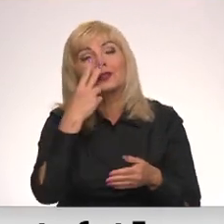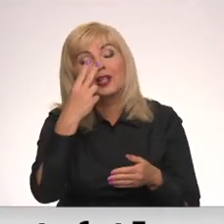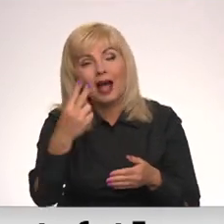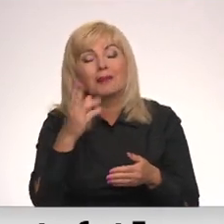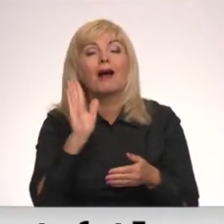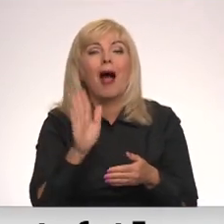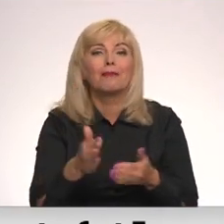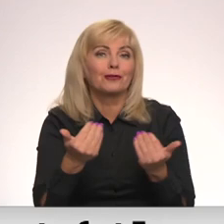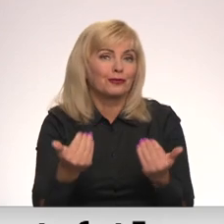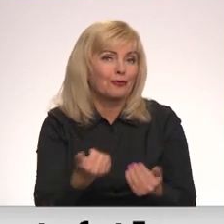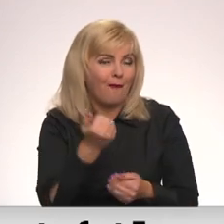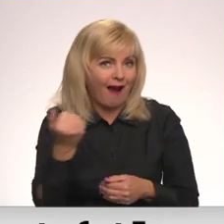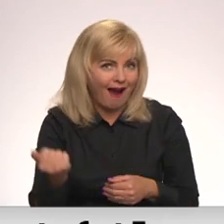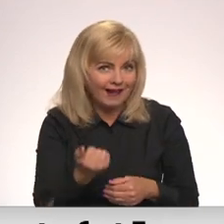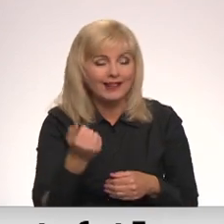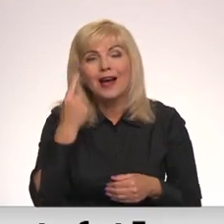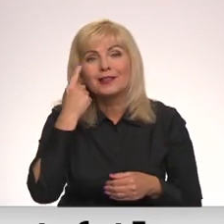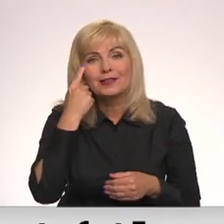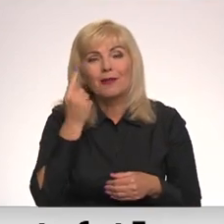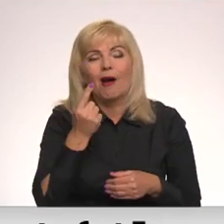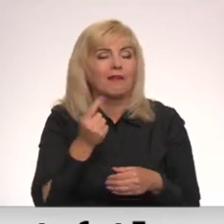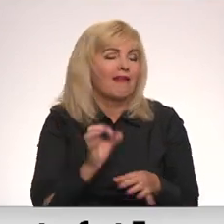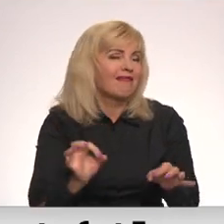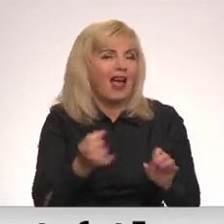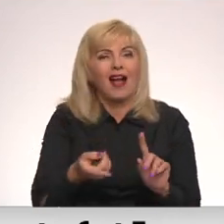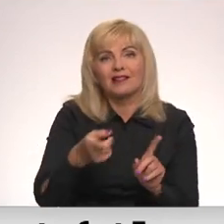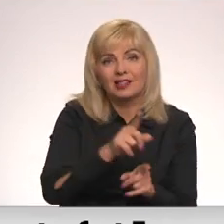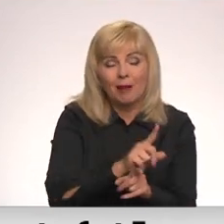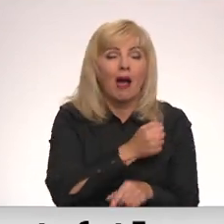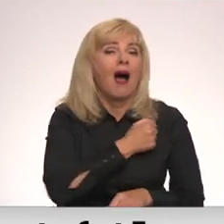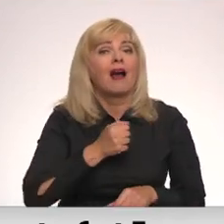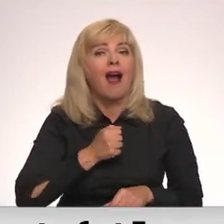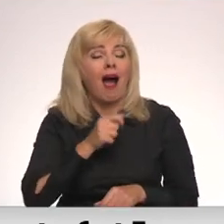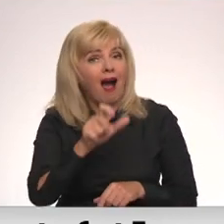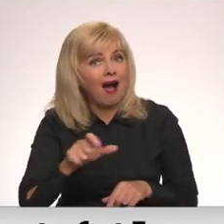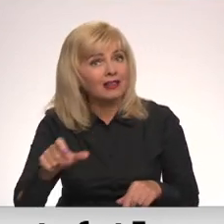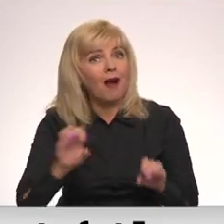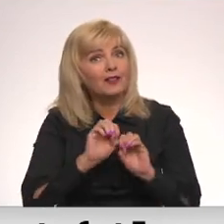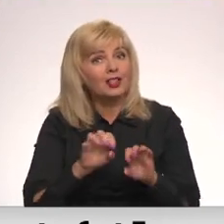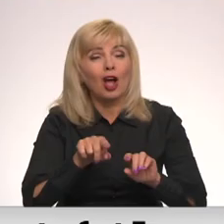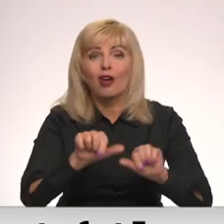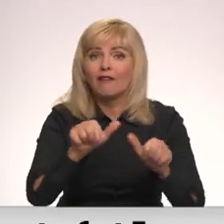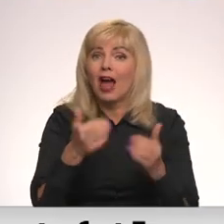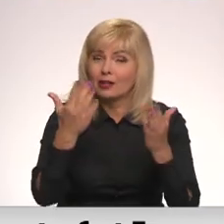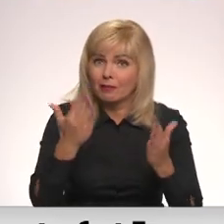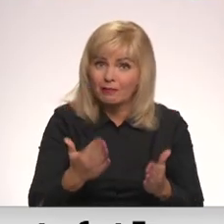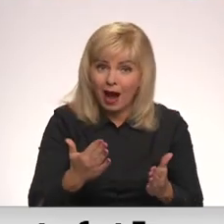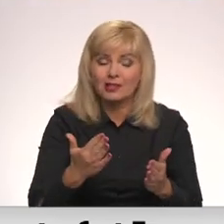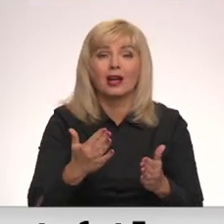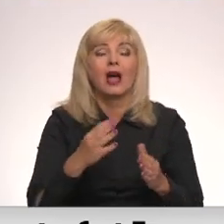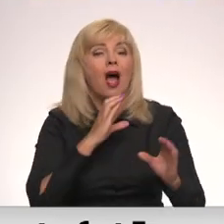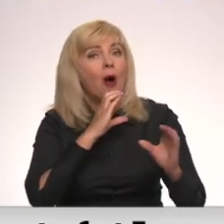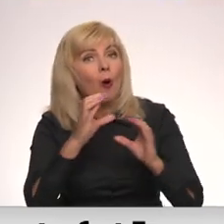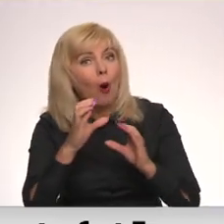būs šogad. Domāju, ka nekas jau daudz nemainās. Tāpat karavīri atzīst, ka šāda veida pasākumi ir kā papildu komunikācija